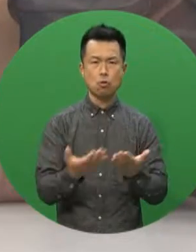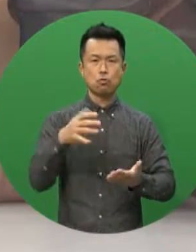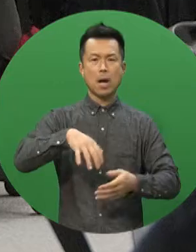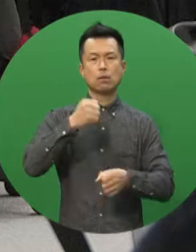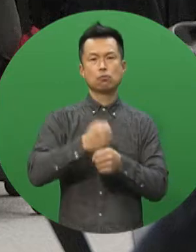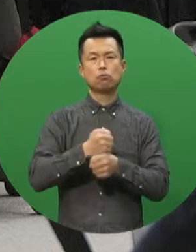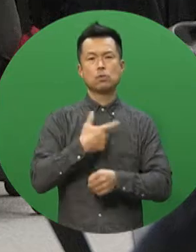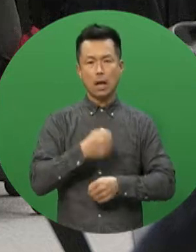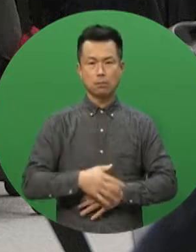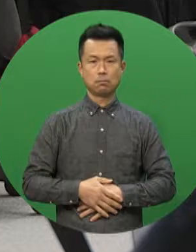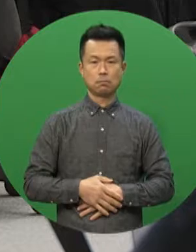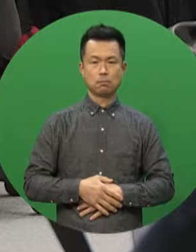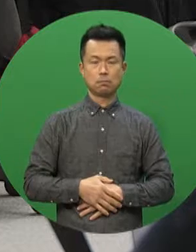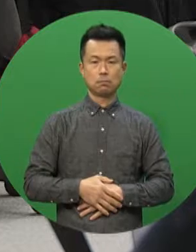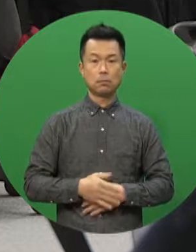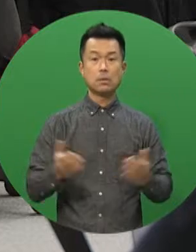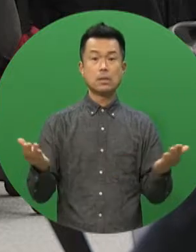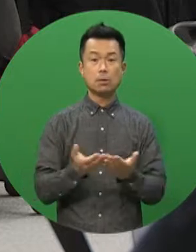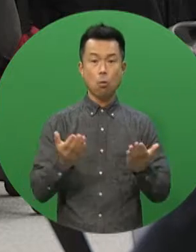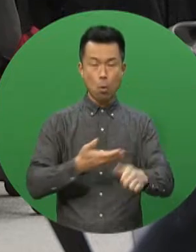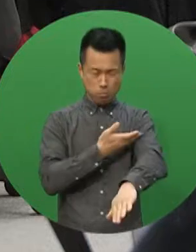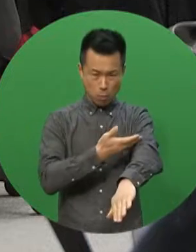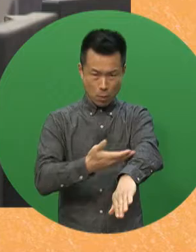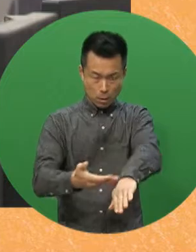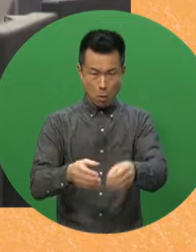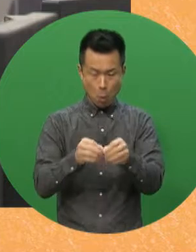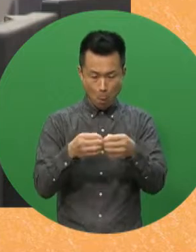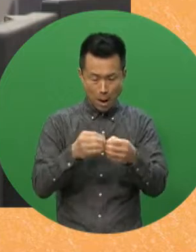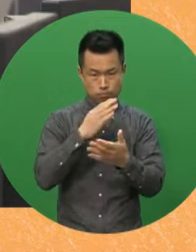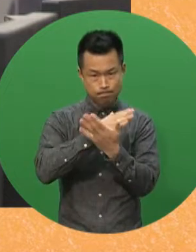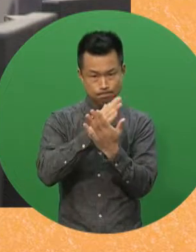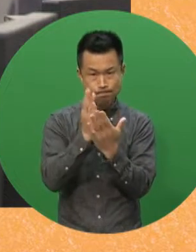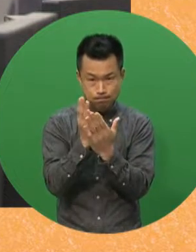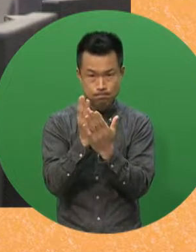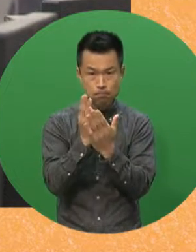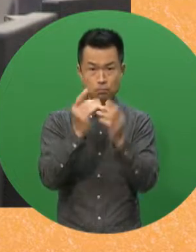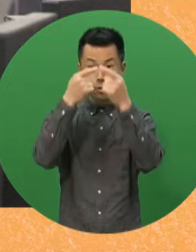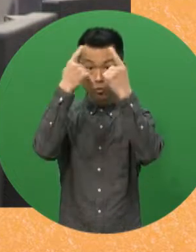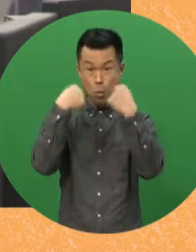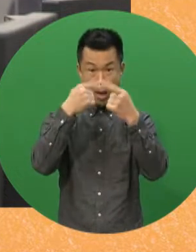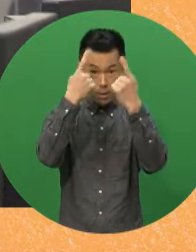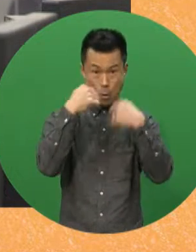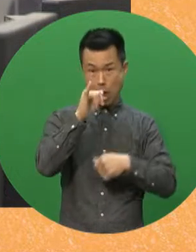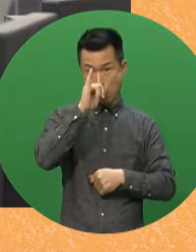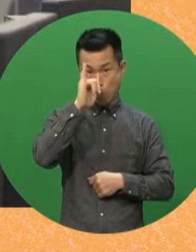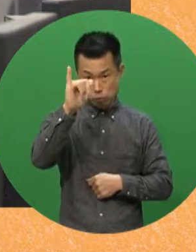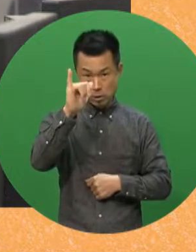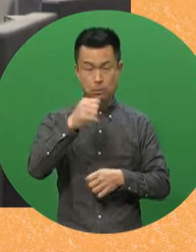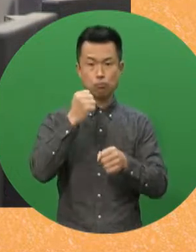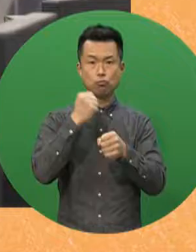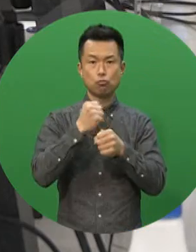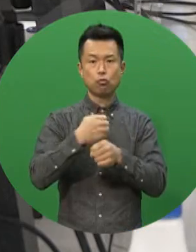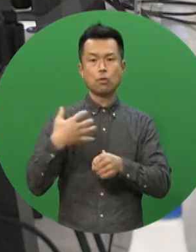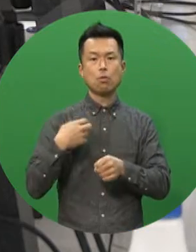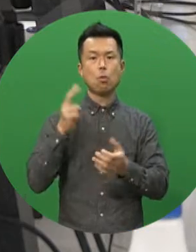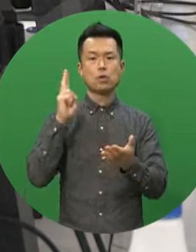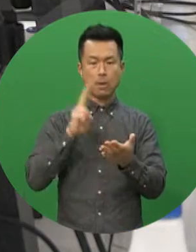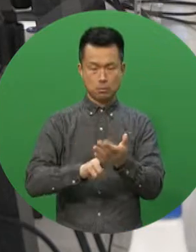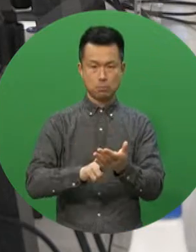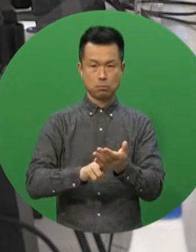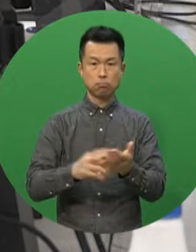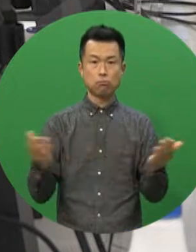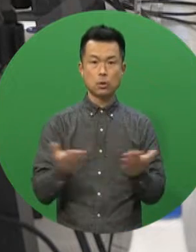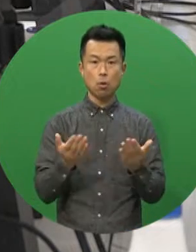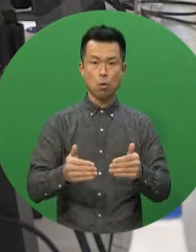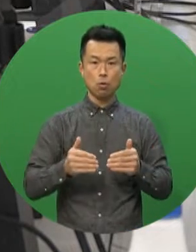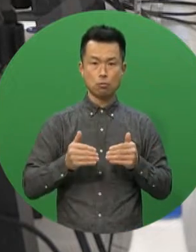。業務の工程を細分化し、社員それぞれが得意な工程を担当することで、効率よく